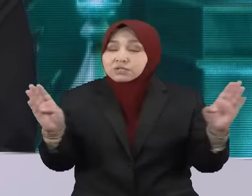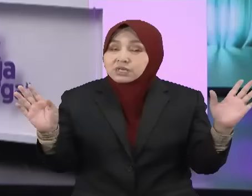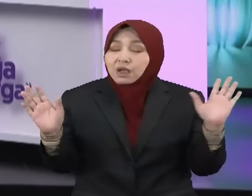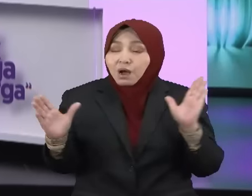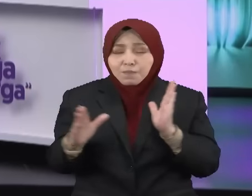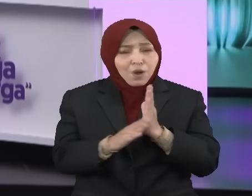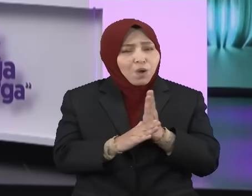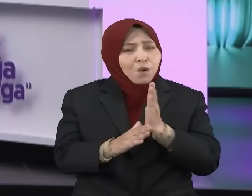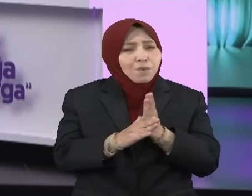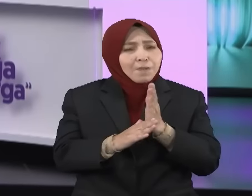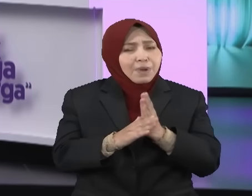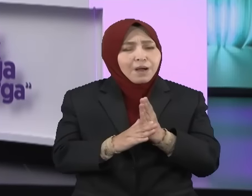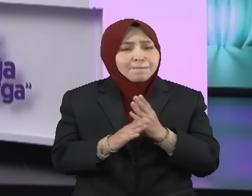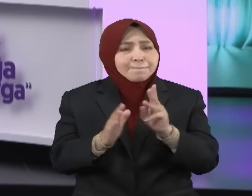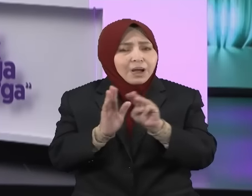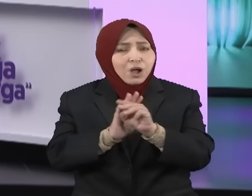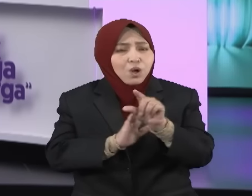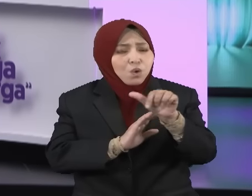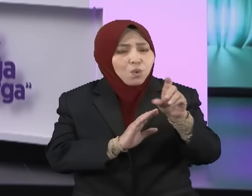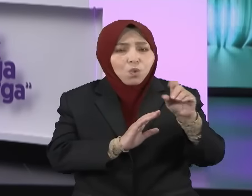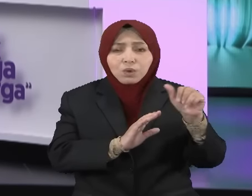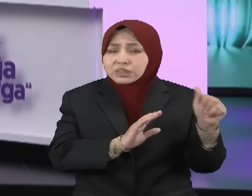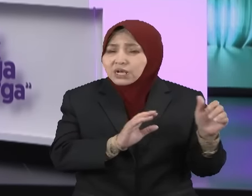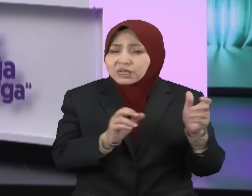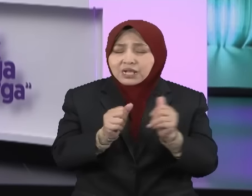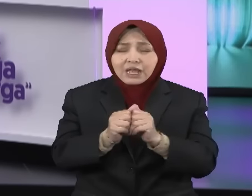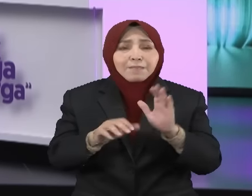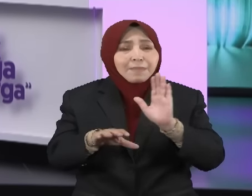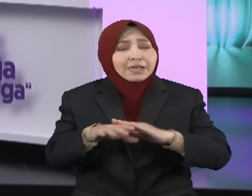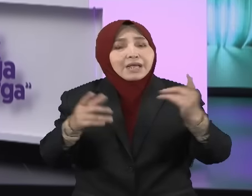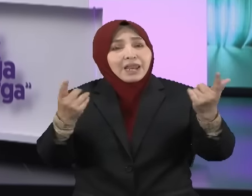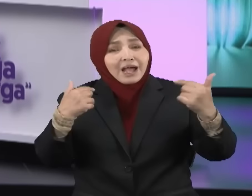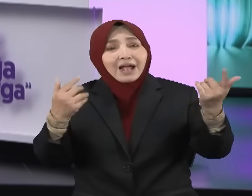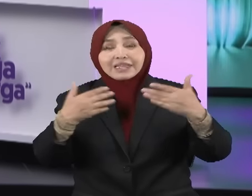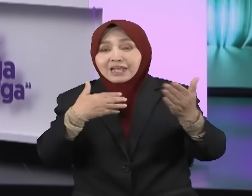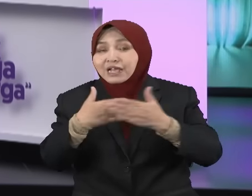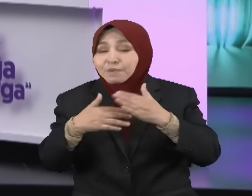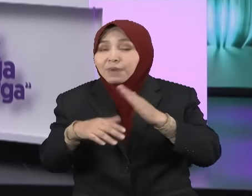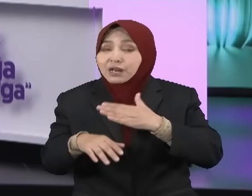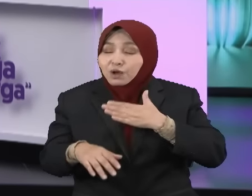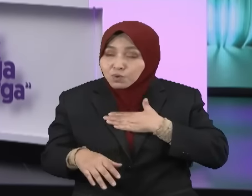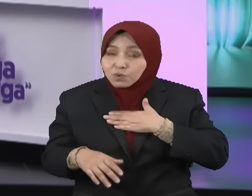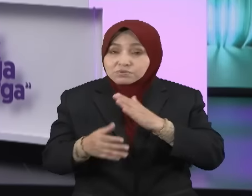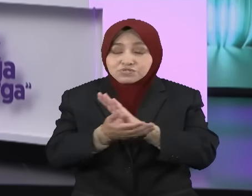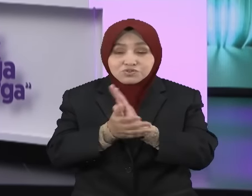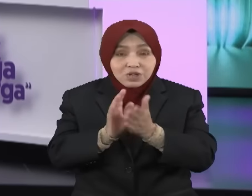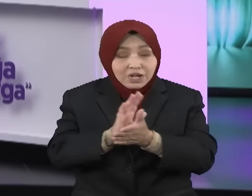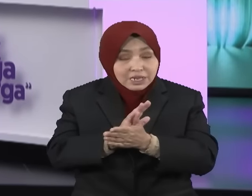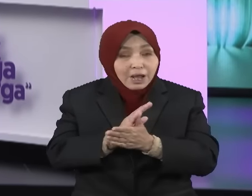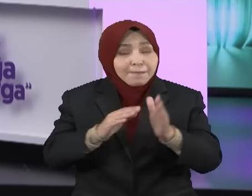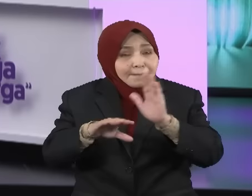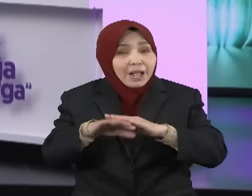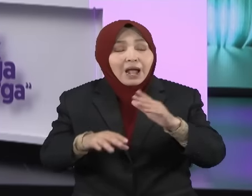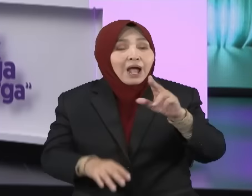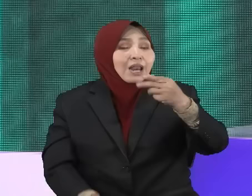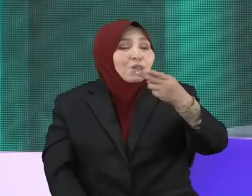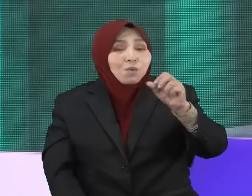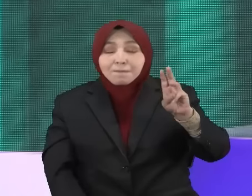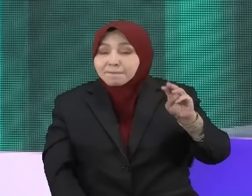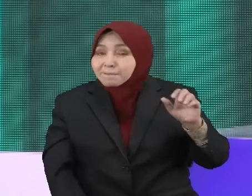lah. Bahasa menggoda dengan maksud marilah dekat kepadaku. Dalam tafsir menyebut halumma